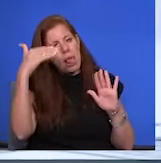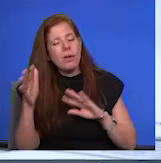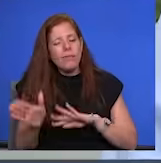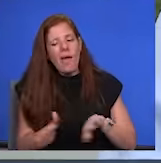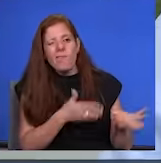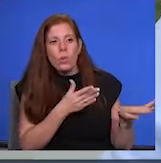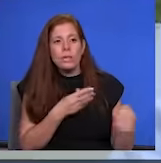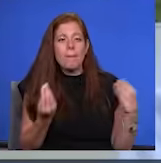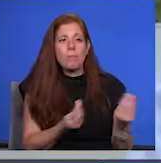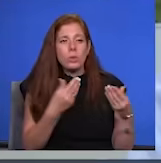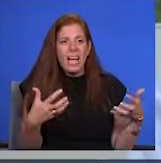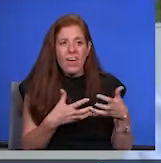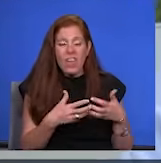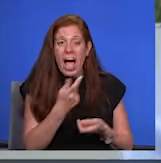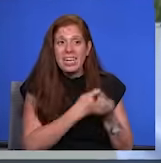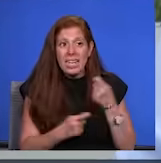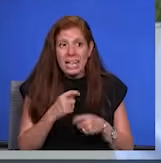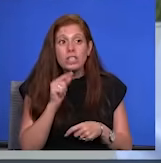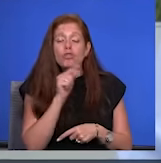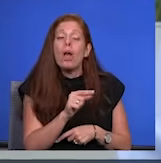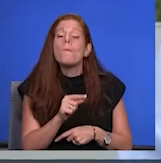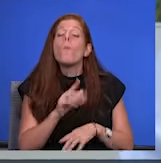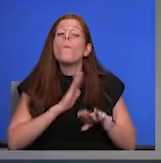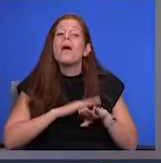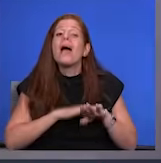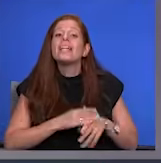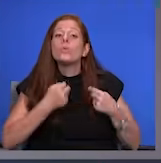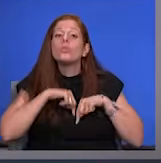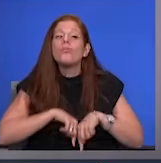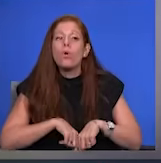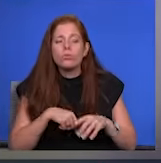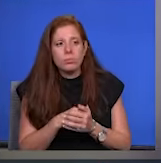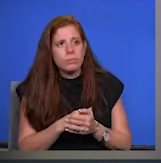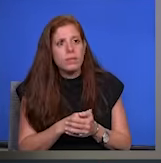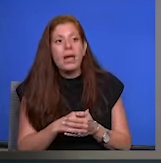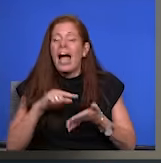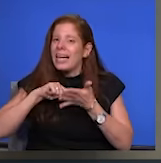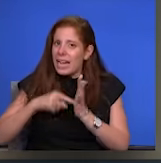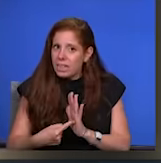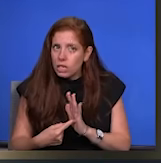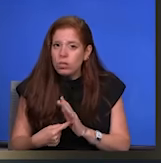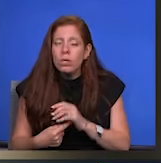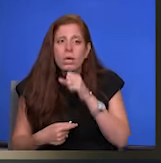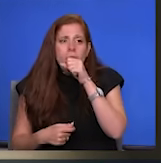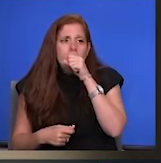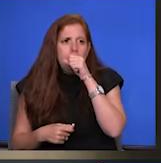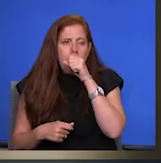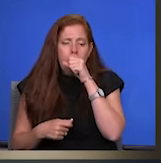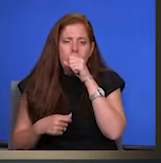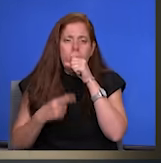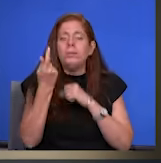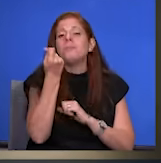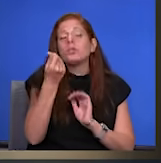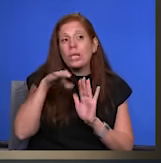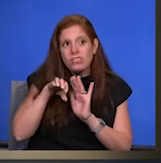באמצעות החברה הכלכלית, שם הוא מכהן כיושב ראש. רק להדגיש, כל מה שהשקענו